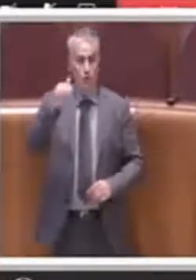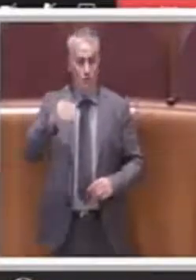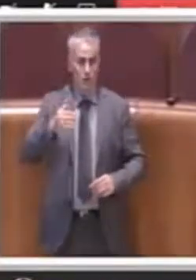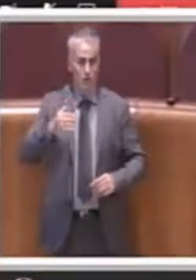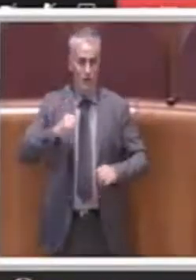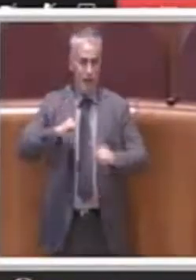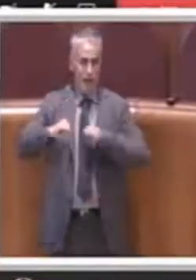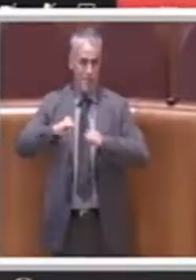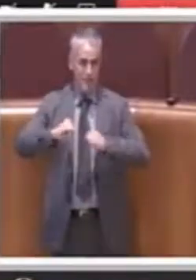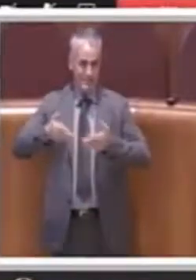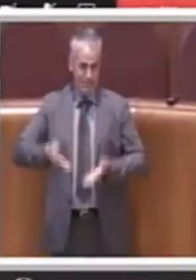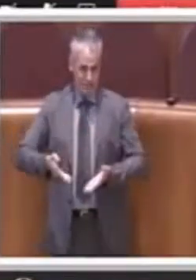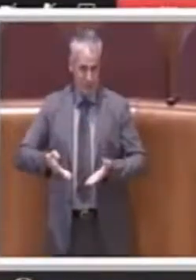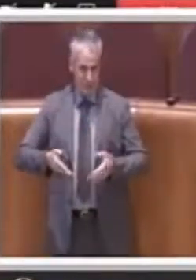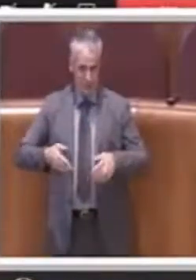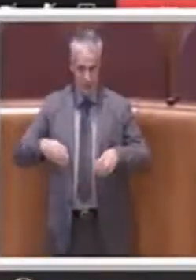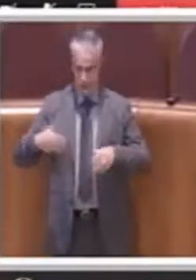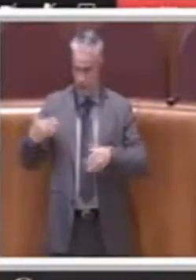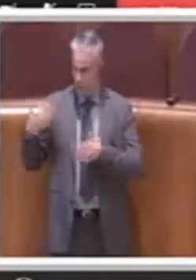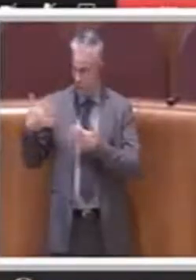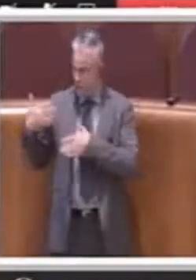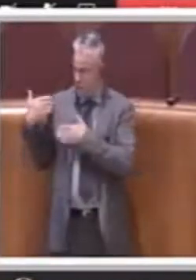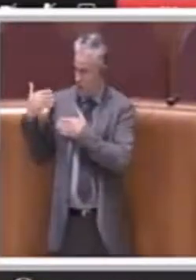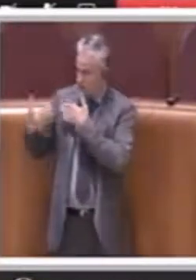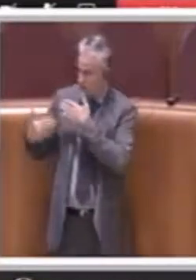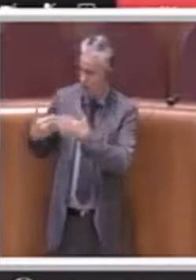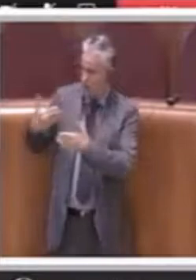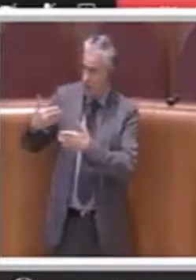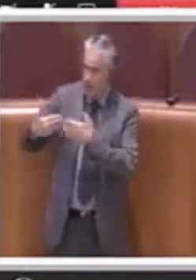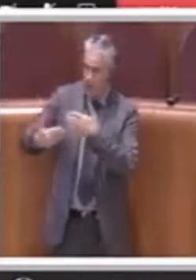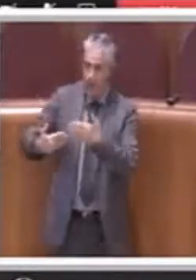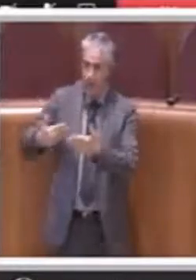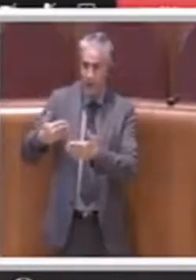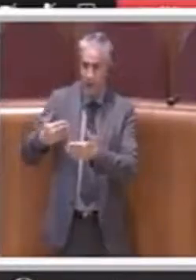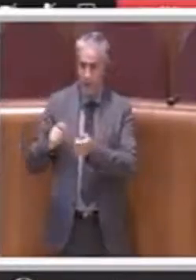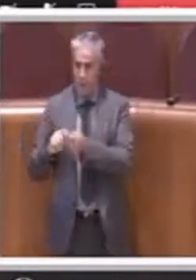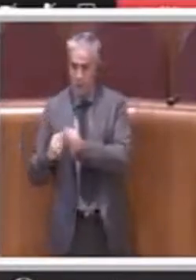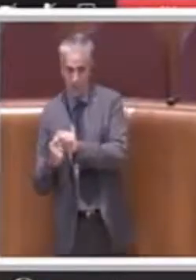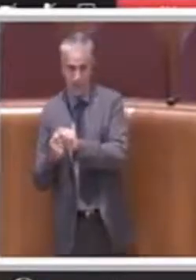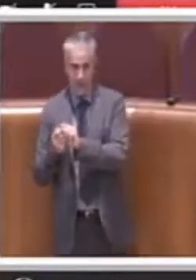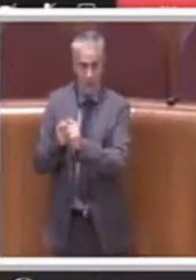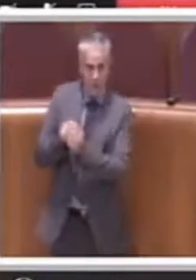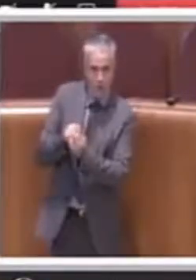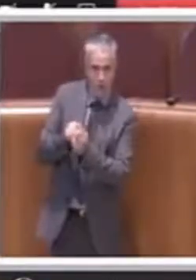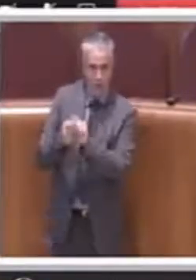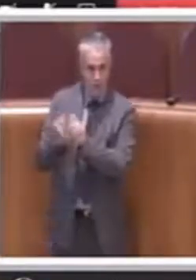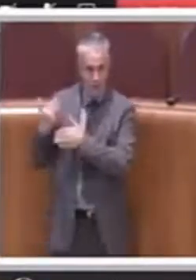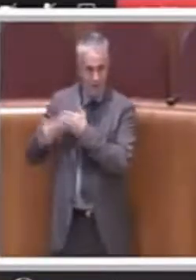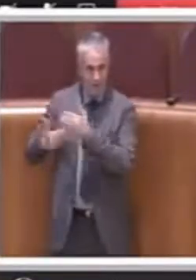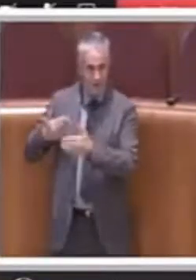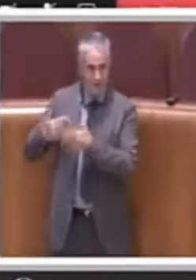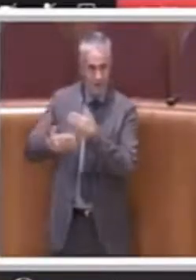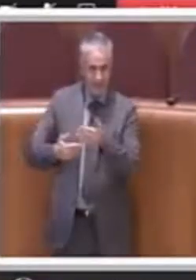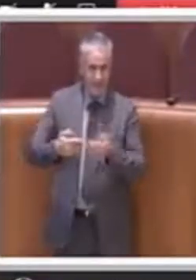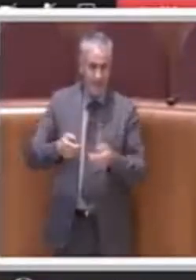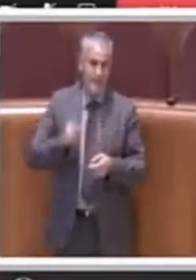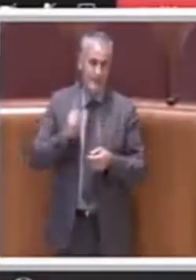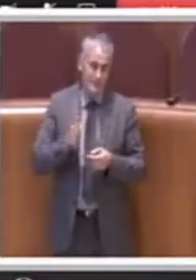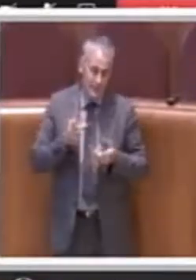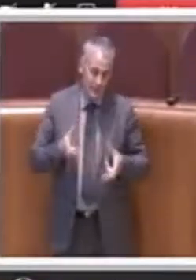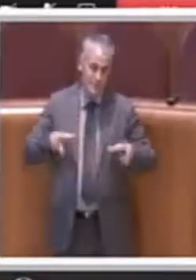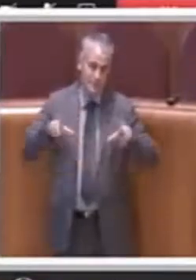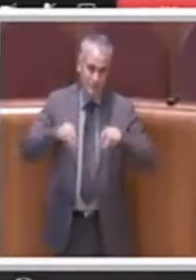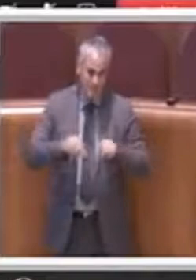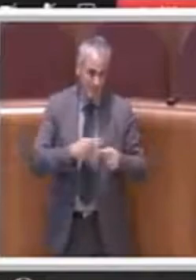fatte inizio anno, che si stavano sviluppando, sono state cambiate in corsa, quindi si è dovuto rimettere mano un po' a